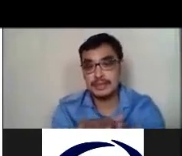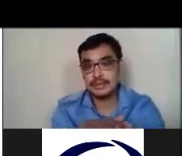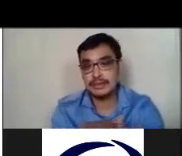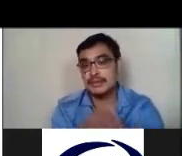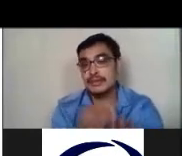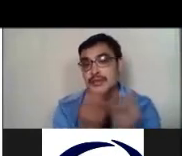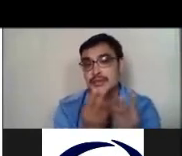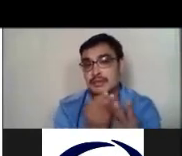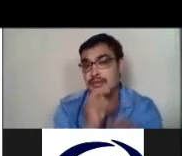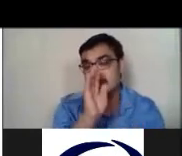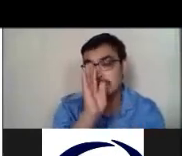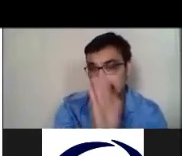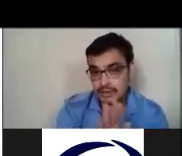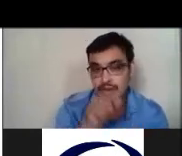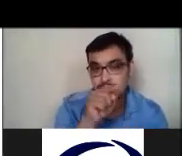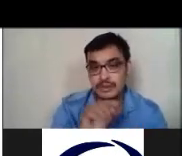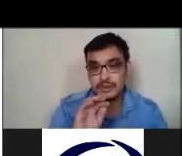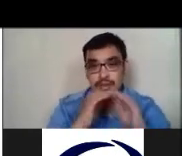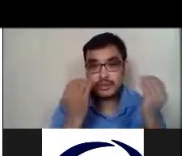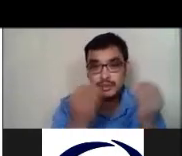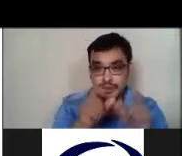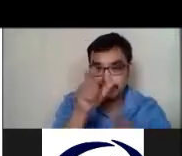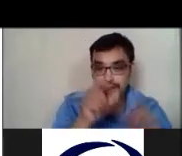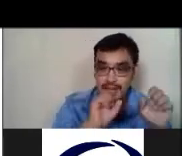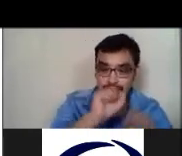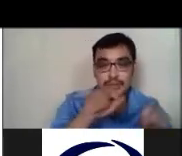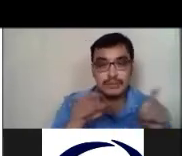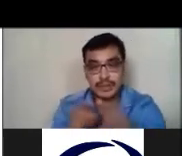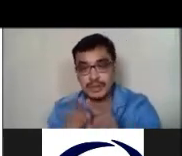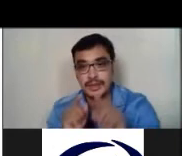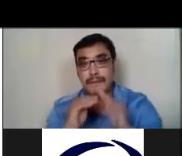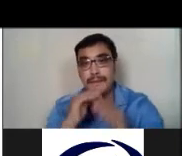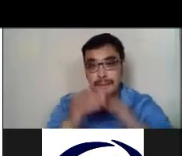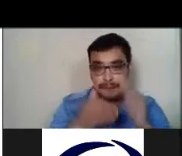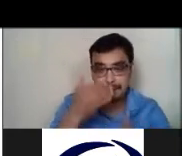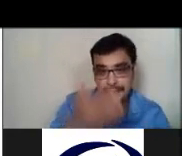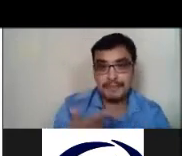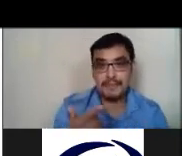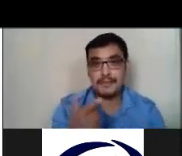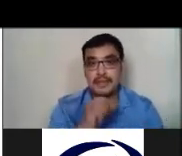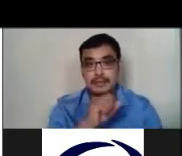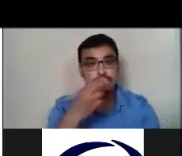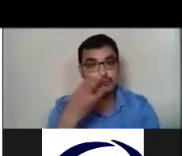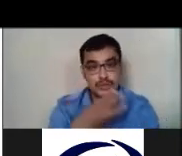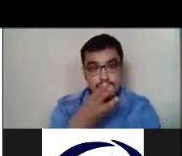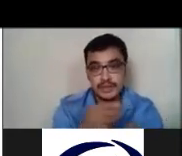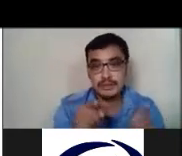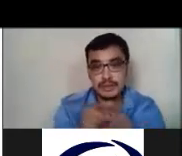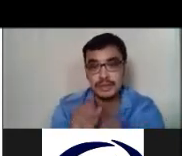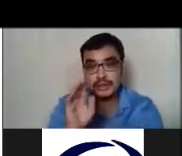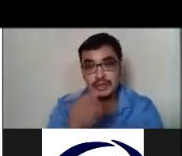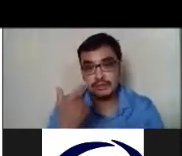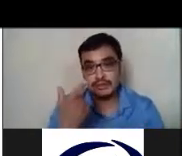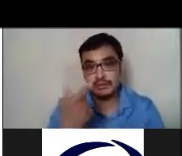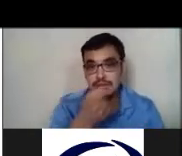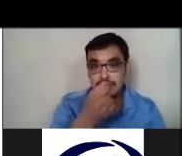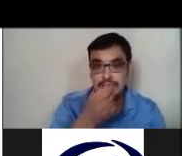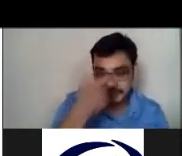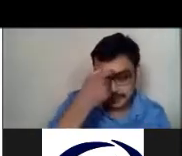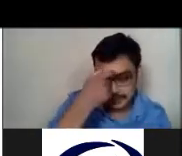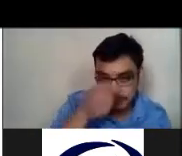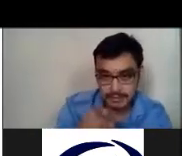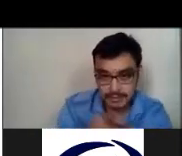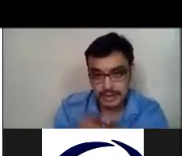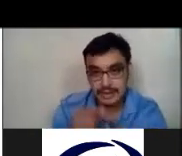गर्दाखेरि समाज व्यक्ति आफैलाई परिवारलाई समाजलाई एउटा ठुलो बोझ पनि हुने र मानसिक समस्या बढ्ने र